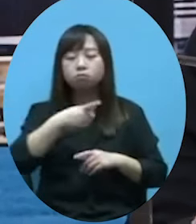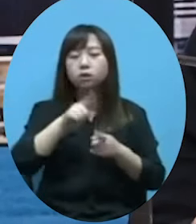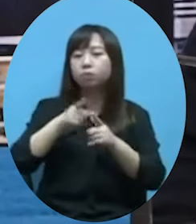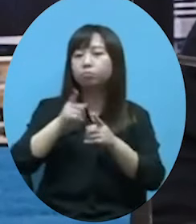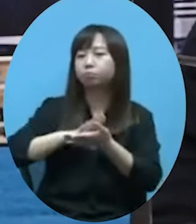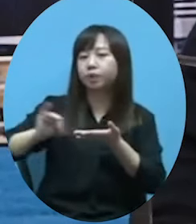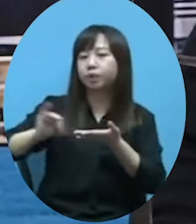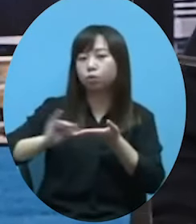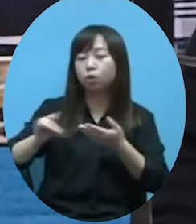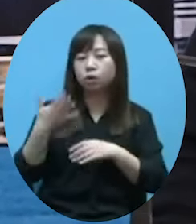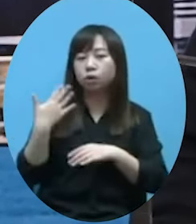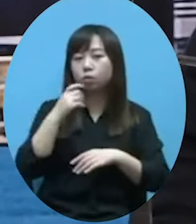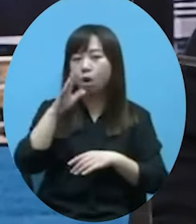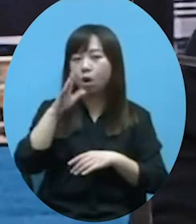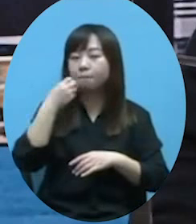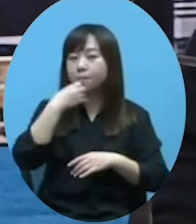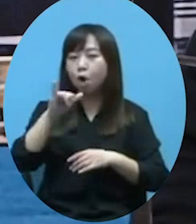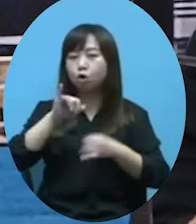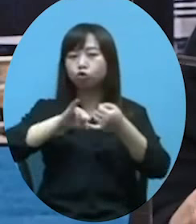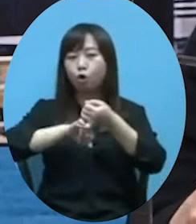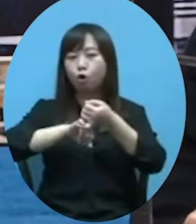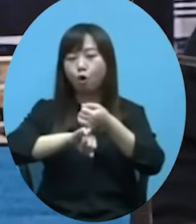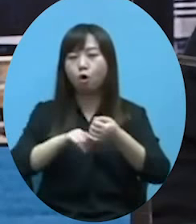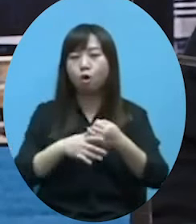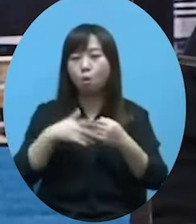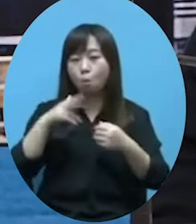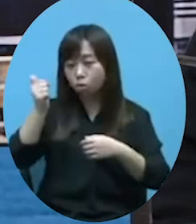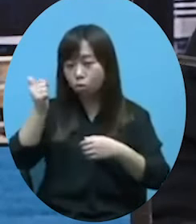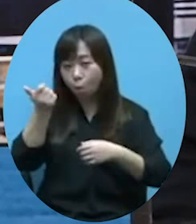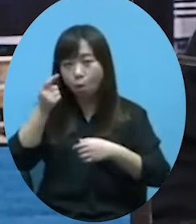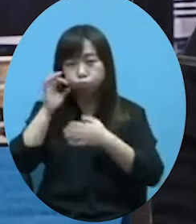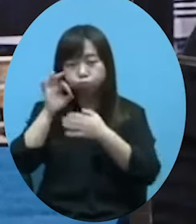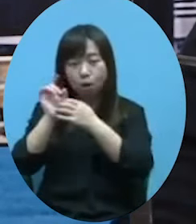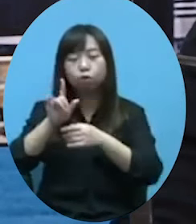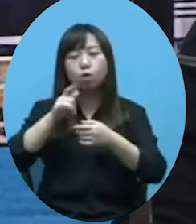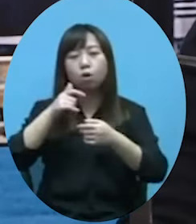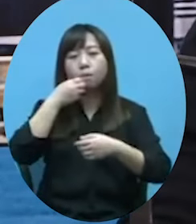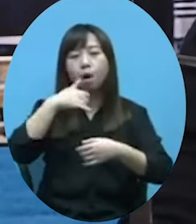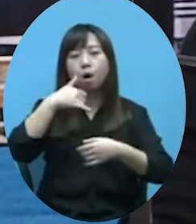之前那個就說去過上海就是我們找到那個就去過上海